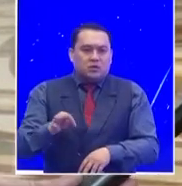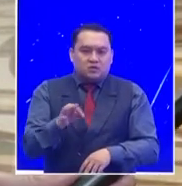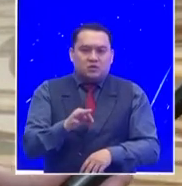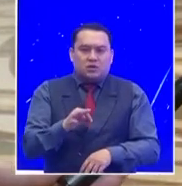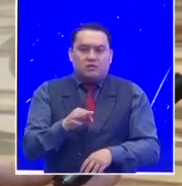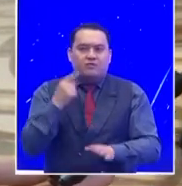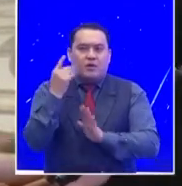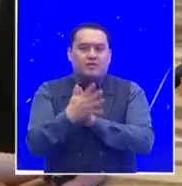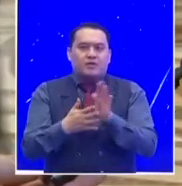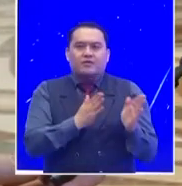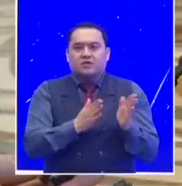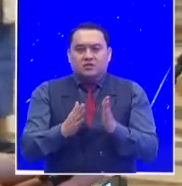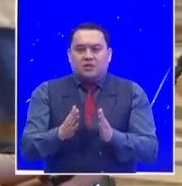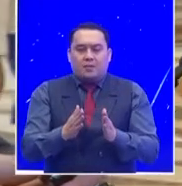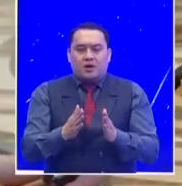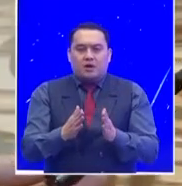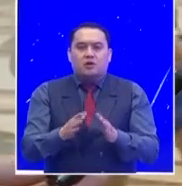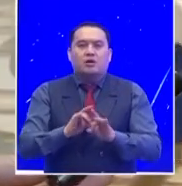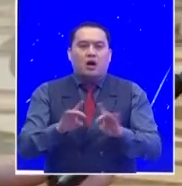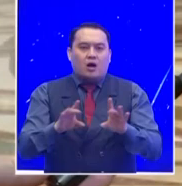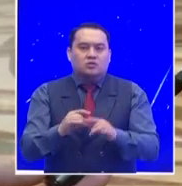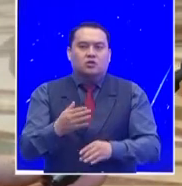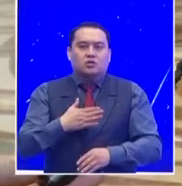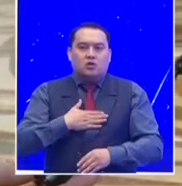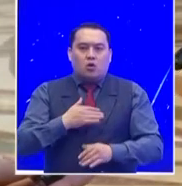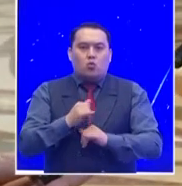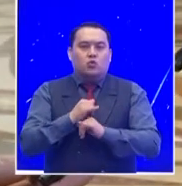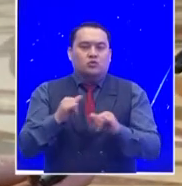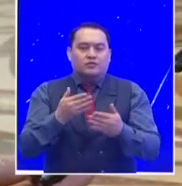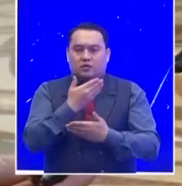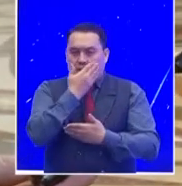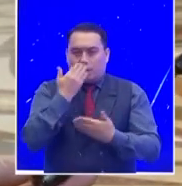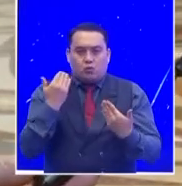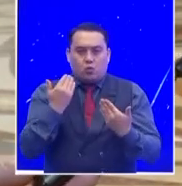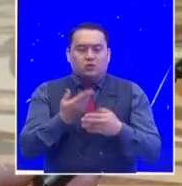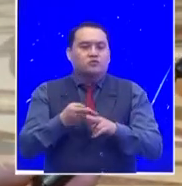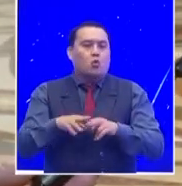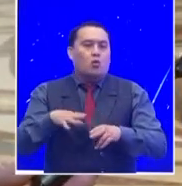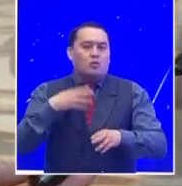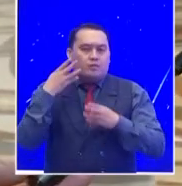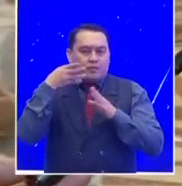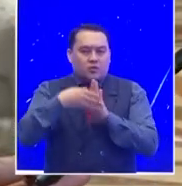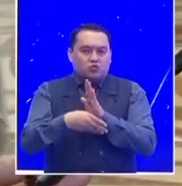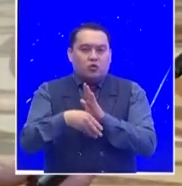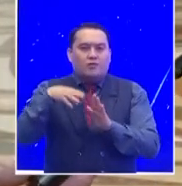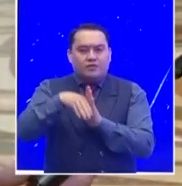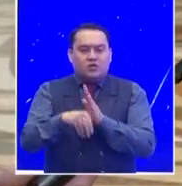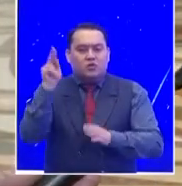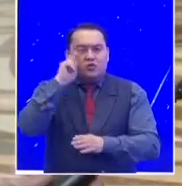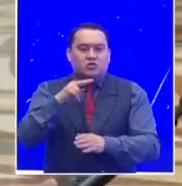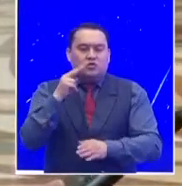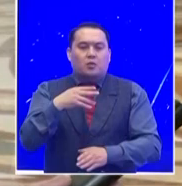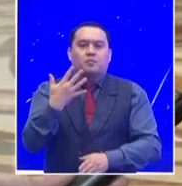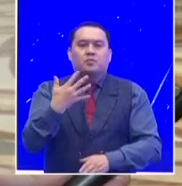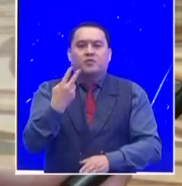должны осуществляться систематизированно. Кстати говоря, об этом я ничуть не преувеличиваю. Погружаясь в мир Абая, последовательно изучая его в течение четверти